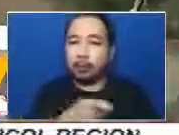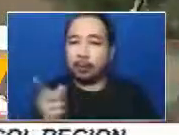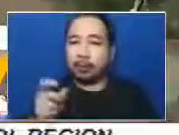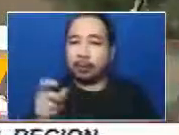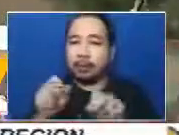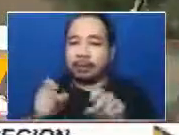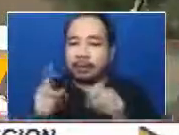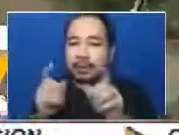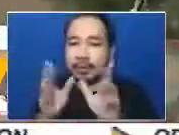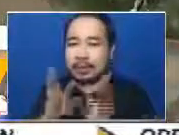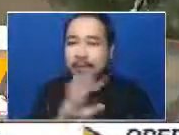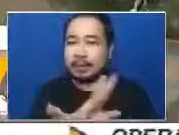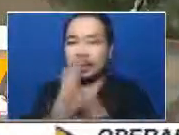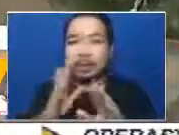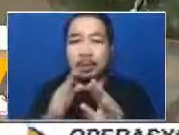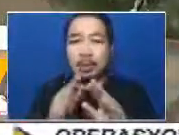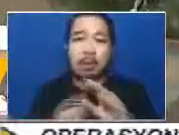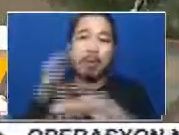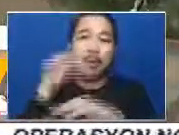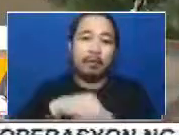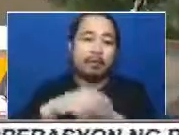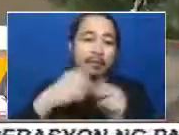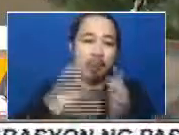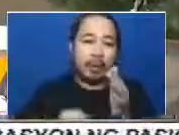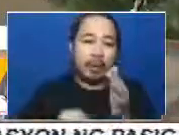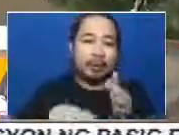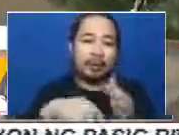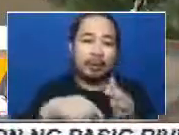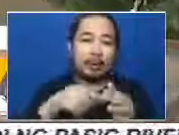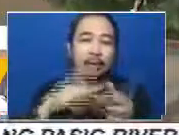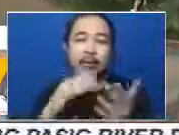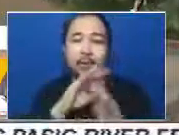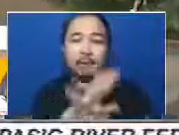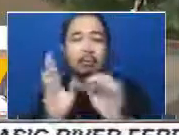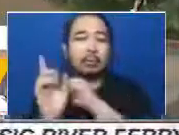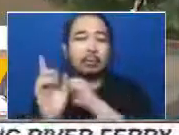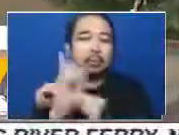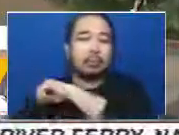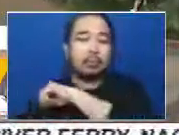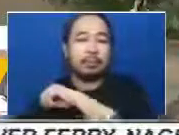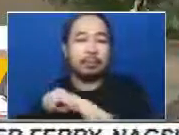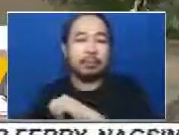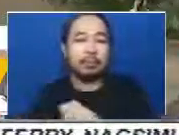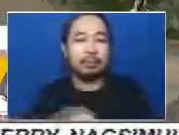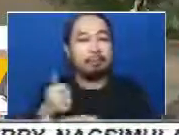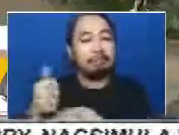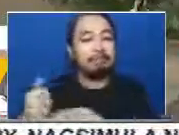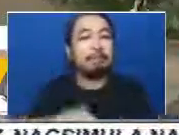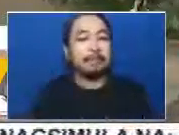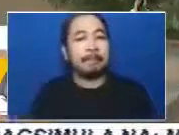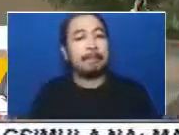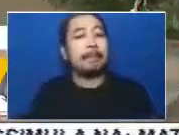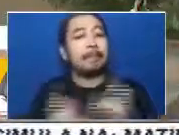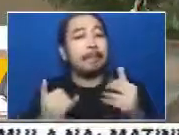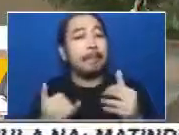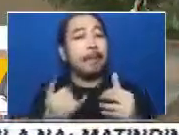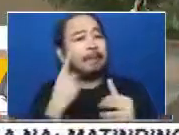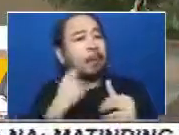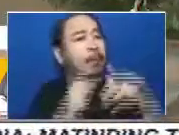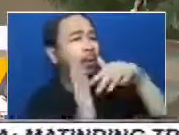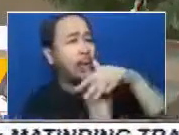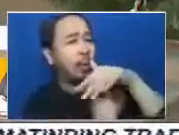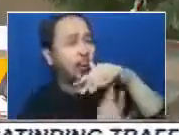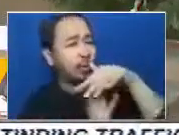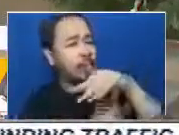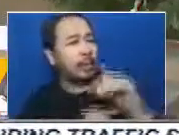itong SRP, USEC, doon naman po sa mga sari-sari store? Ang price freeze